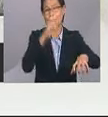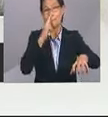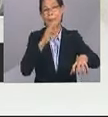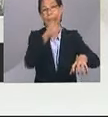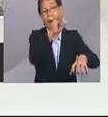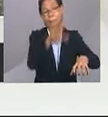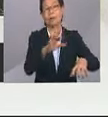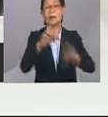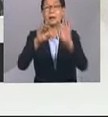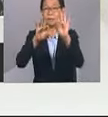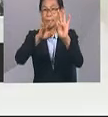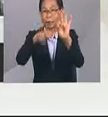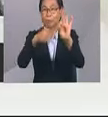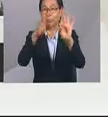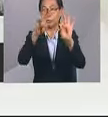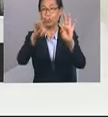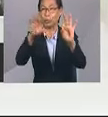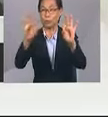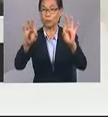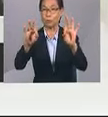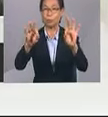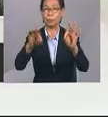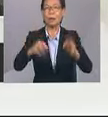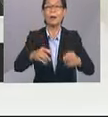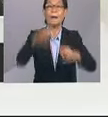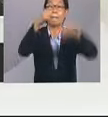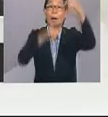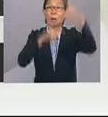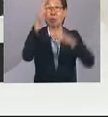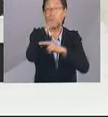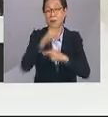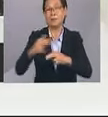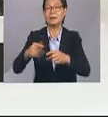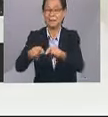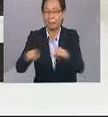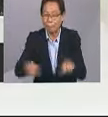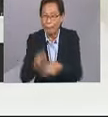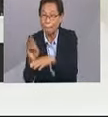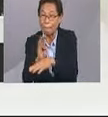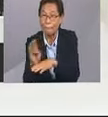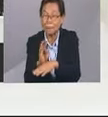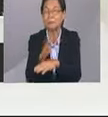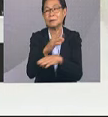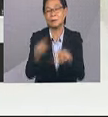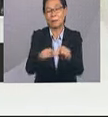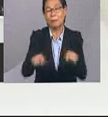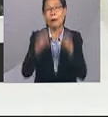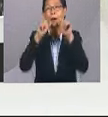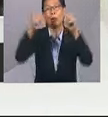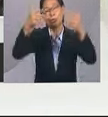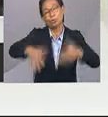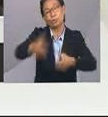Sebanyak 9,079 premis kerajaan, premis perniagaan dan kawasan awam